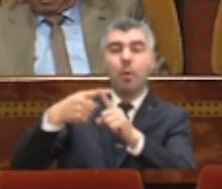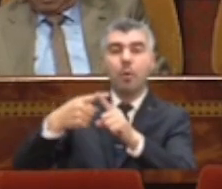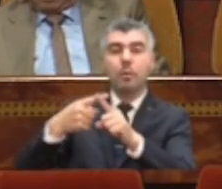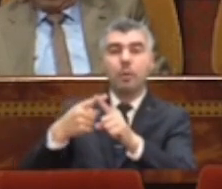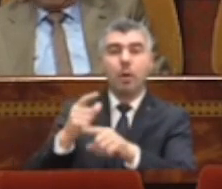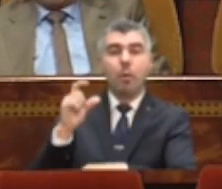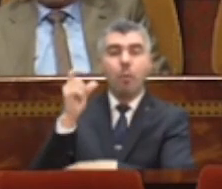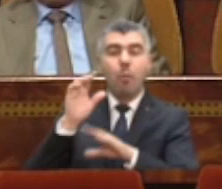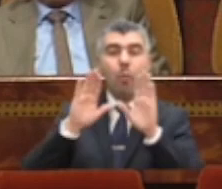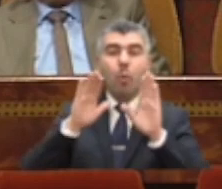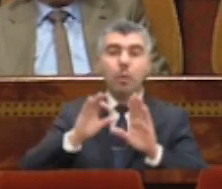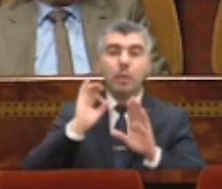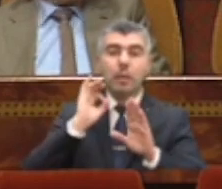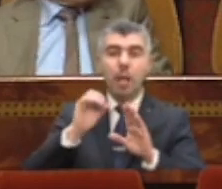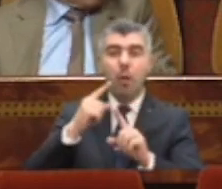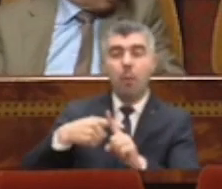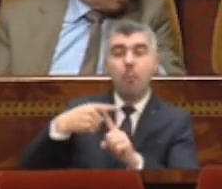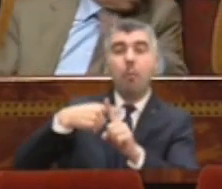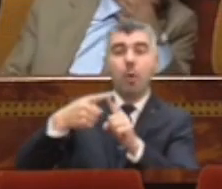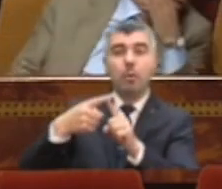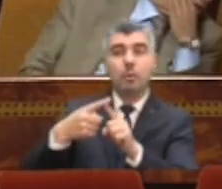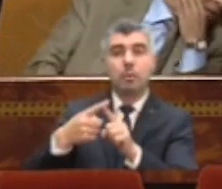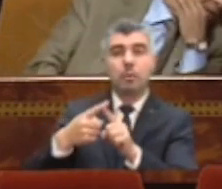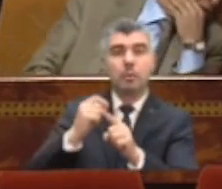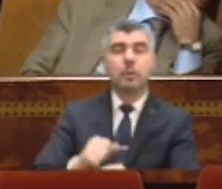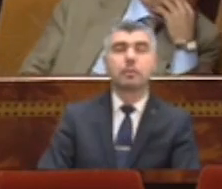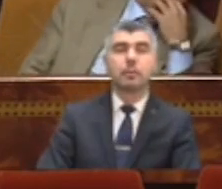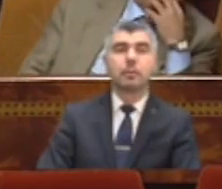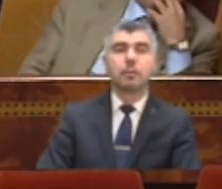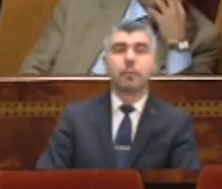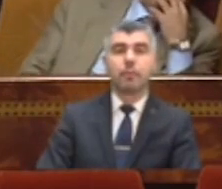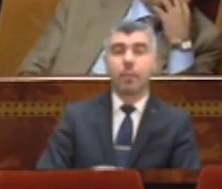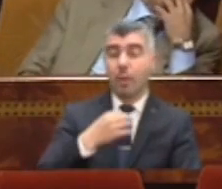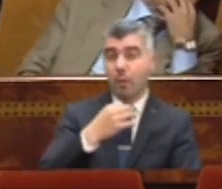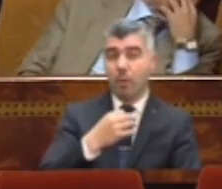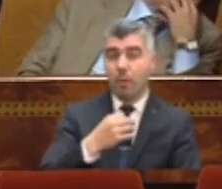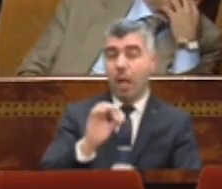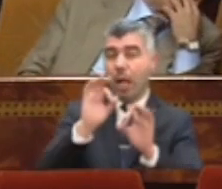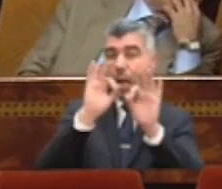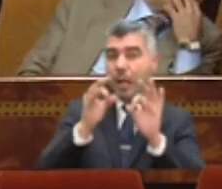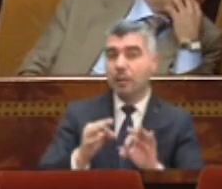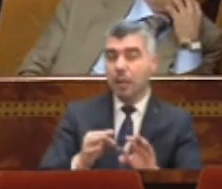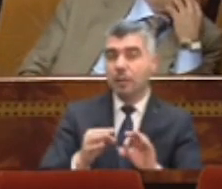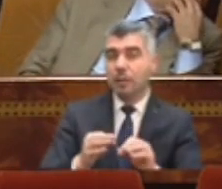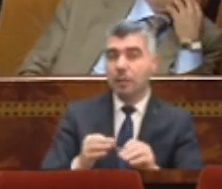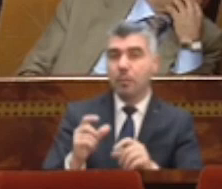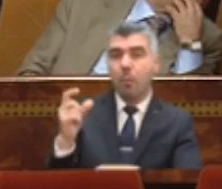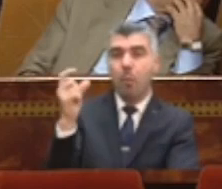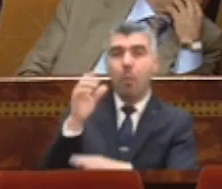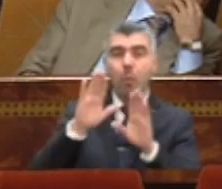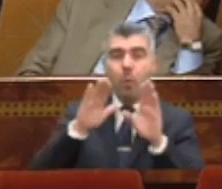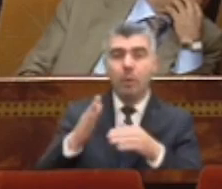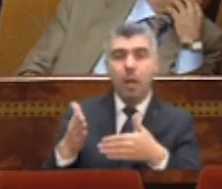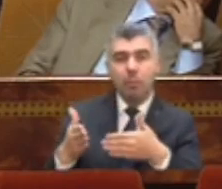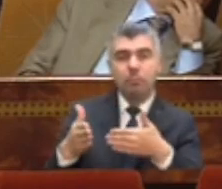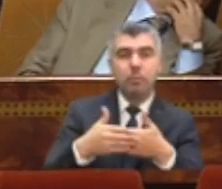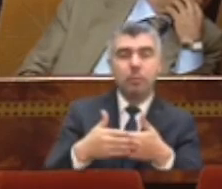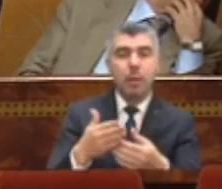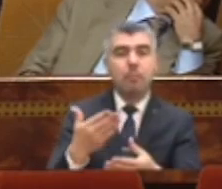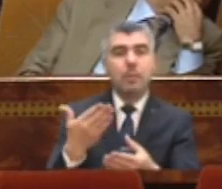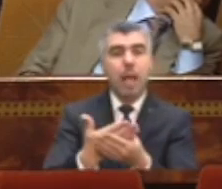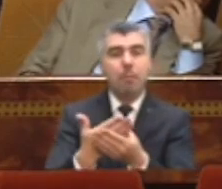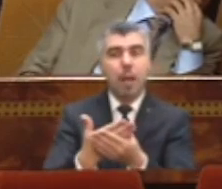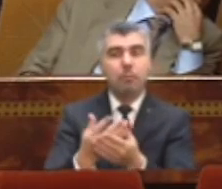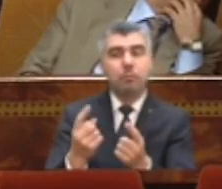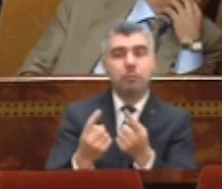بالمناطق المتضررة تعقيدا. إذن لا شك السيد الوزير بأن عدد المساجد المغلقة سواء بسبب الهشاشة